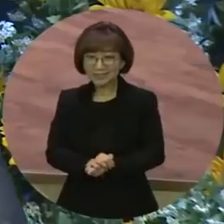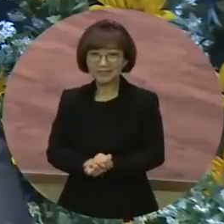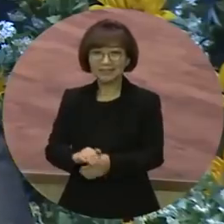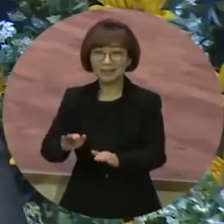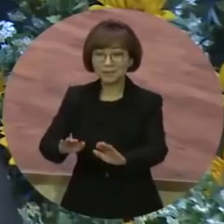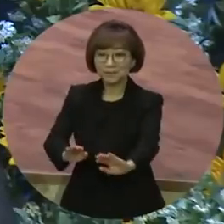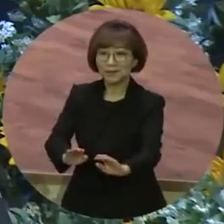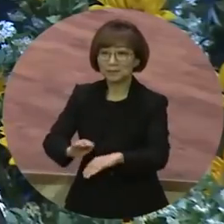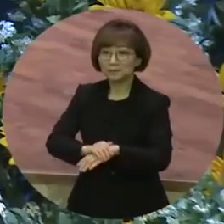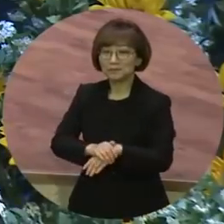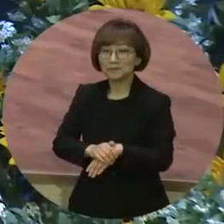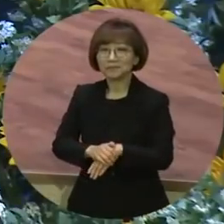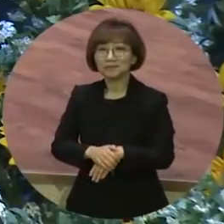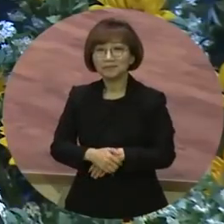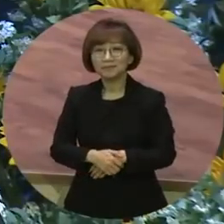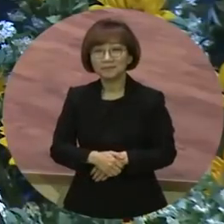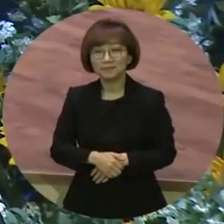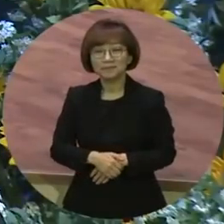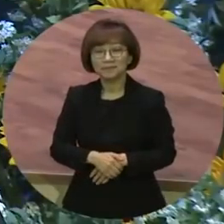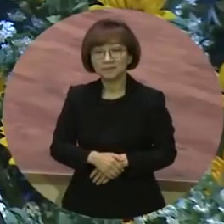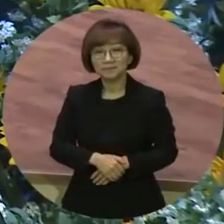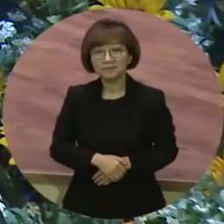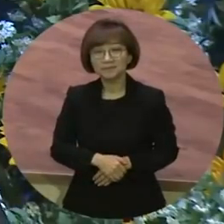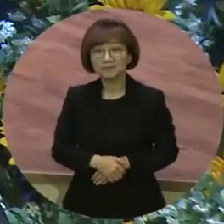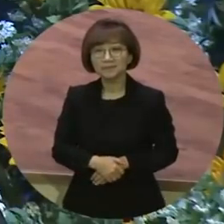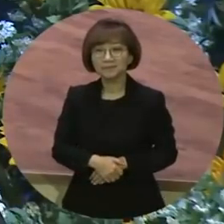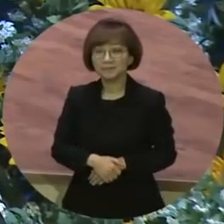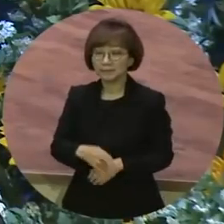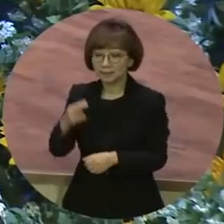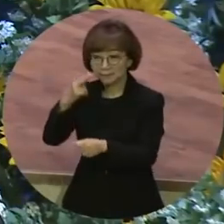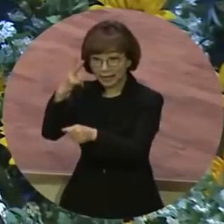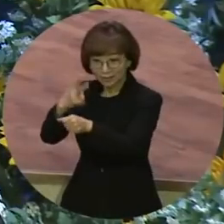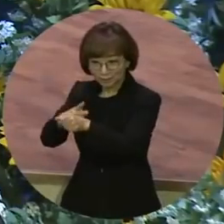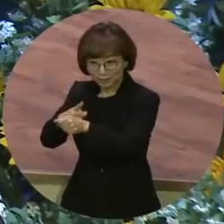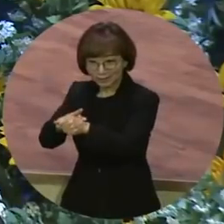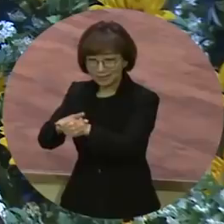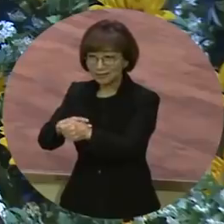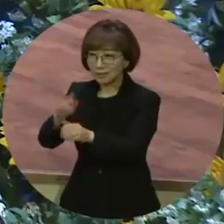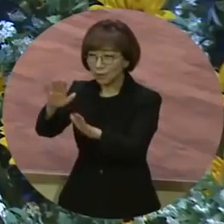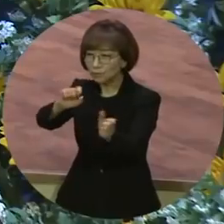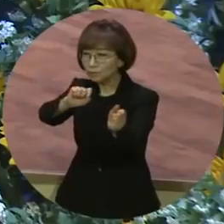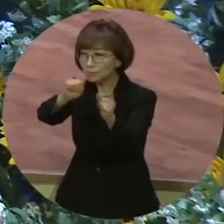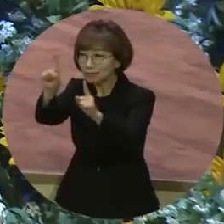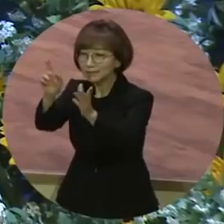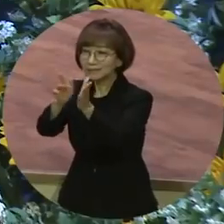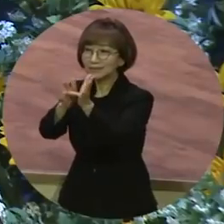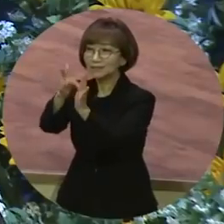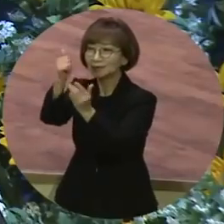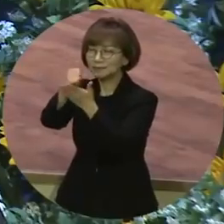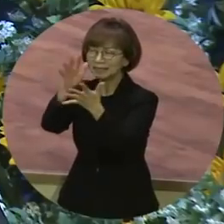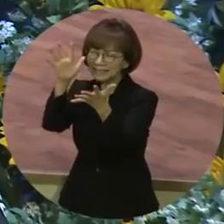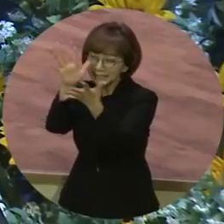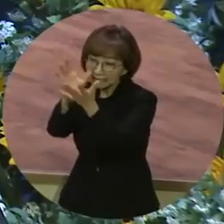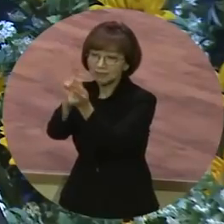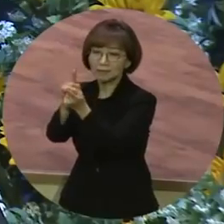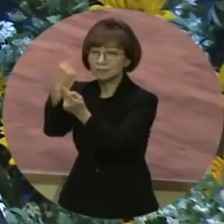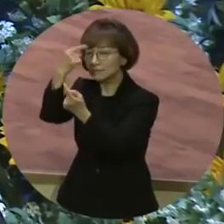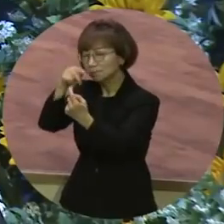바울은 그러면 아무것도 안 하고 있었습니까? 부활한 주님 바로 만났는데? 구원 받았는데?